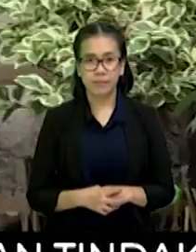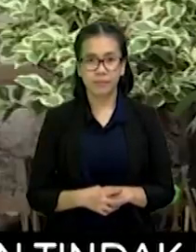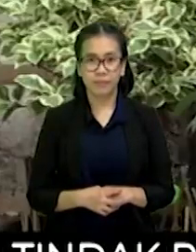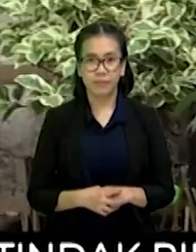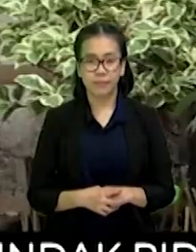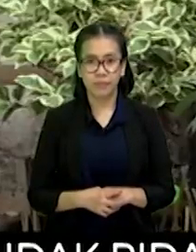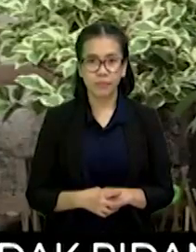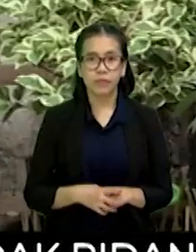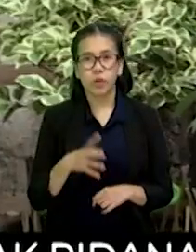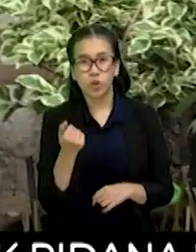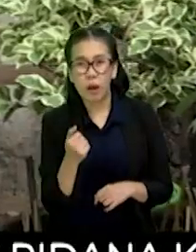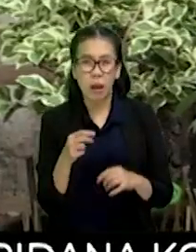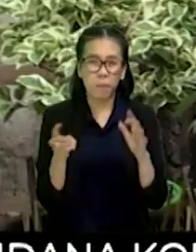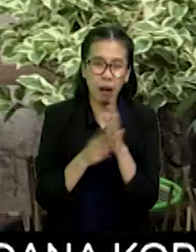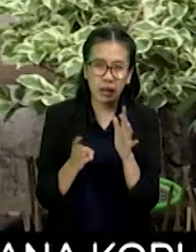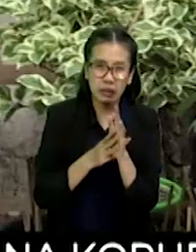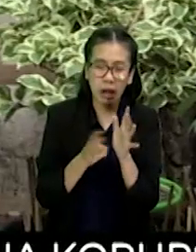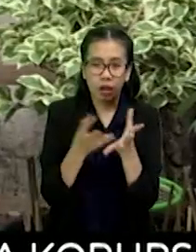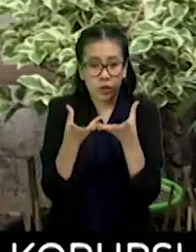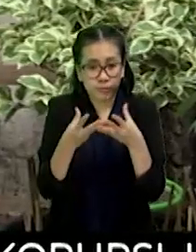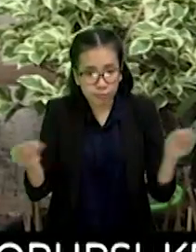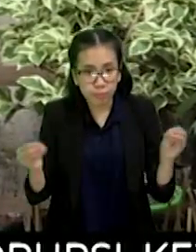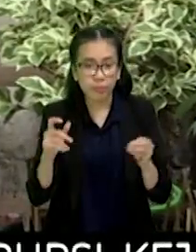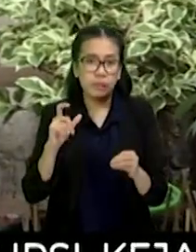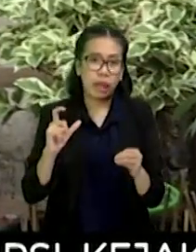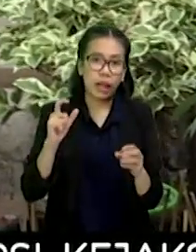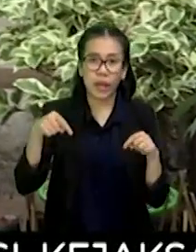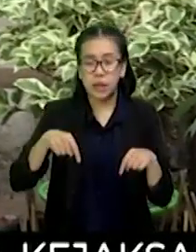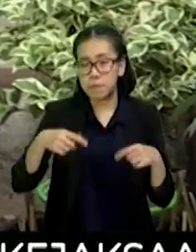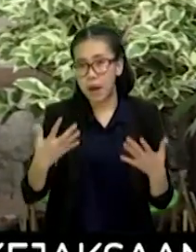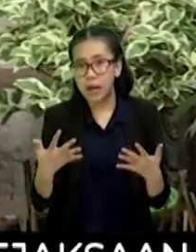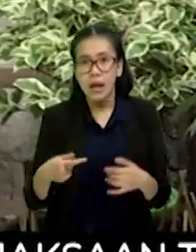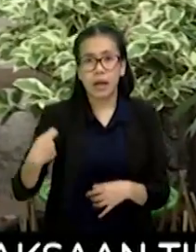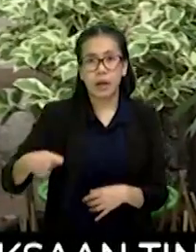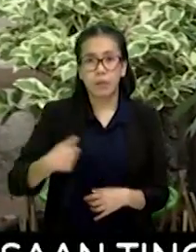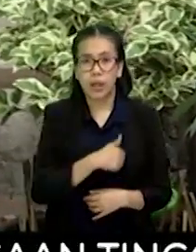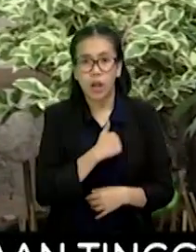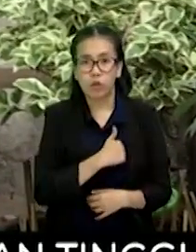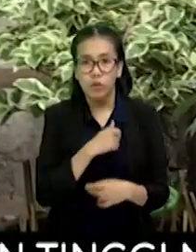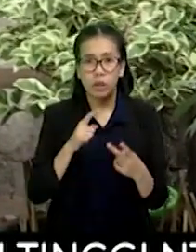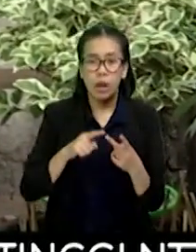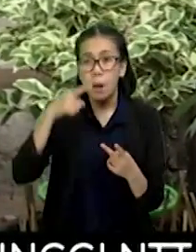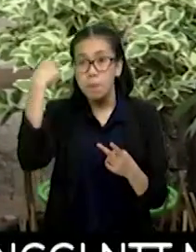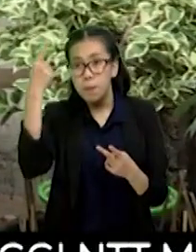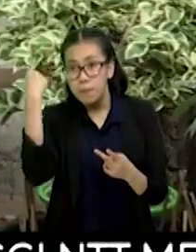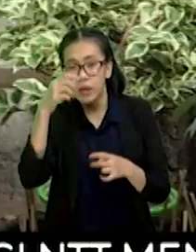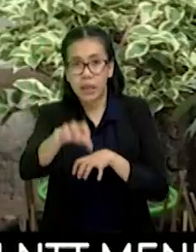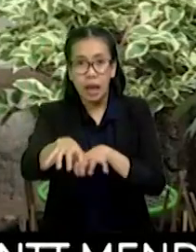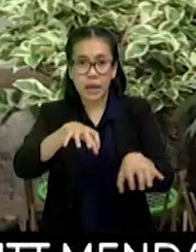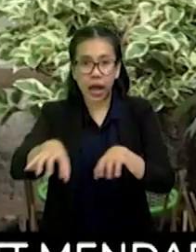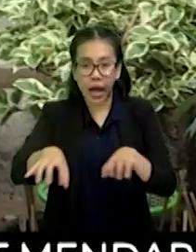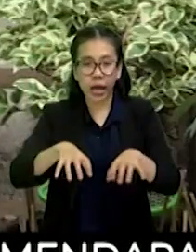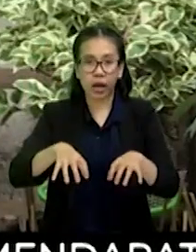guna mengurai Benang Kusut penerima dana bantuan sosial Kementerian Sosial bersama dengan pemerintah daerah melakukan